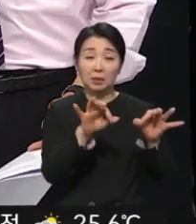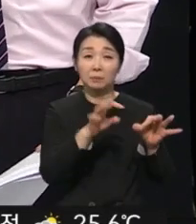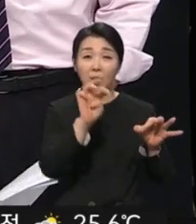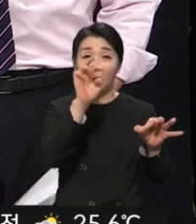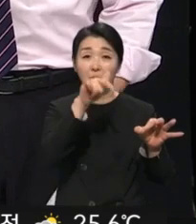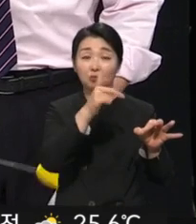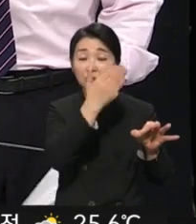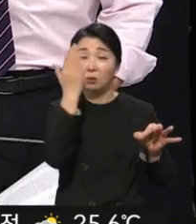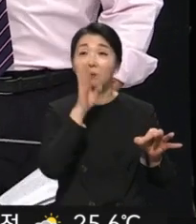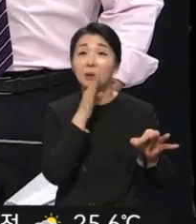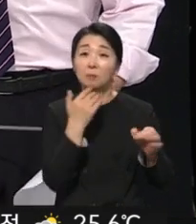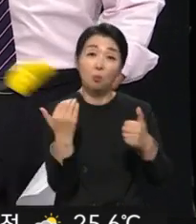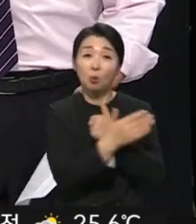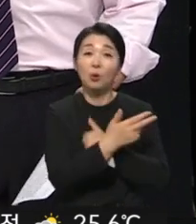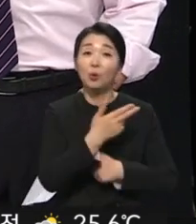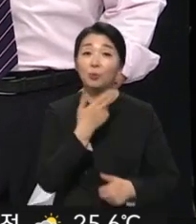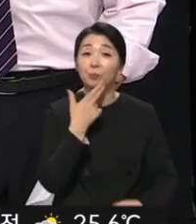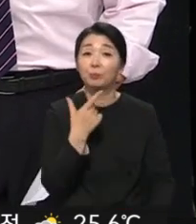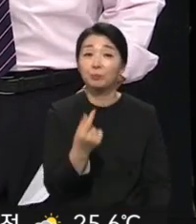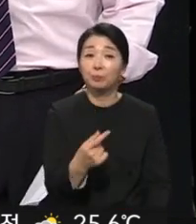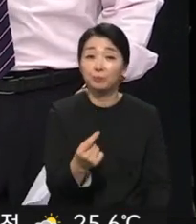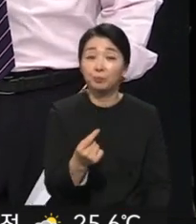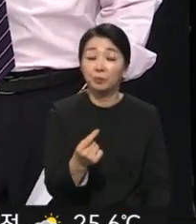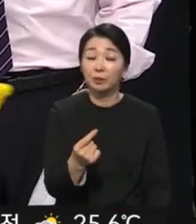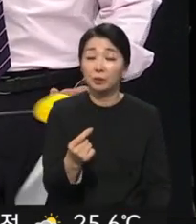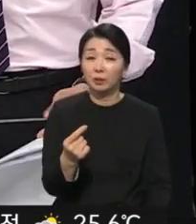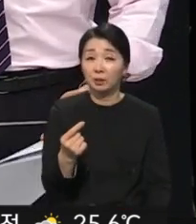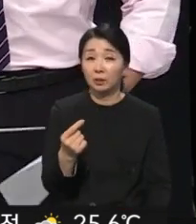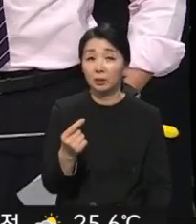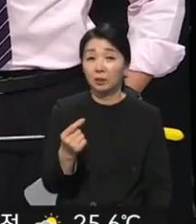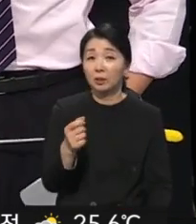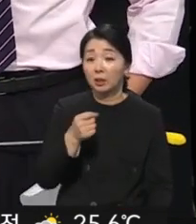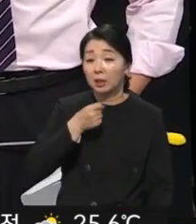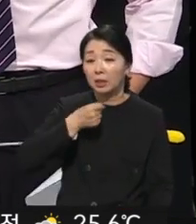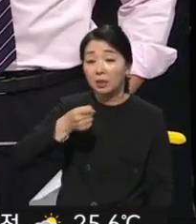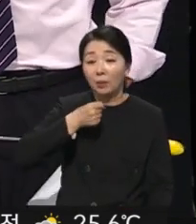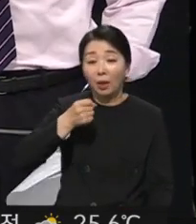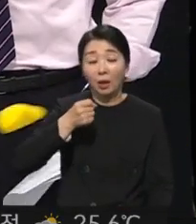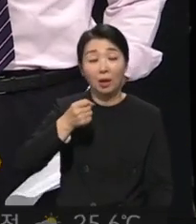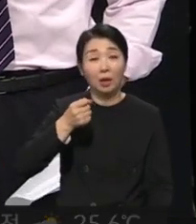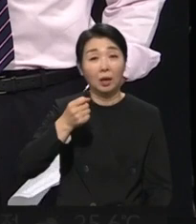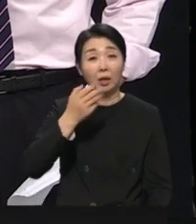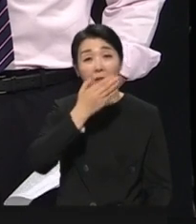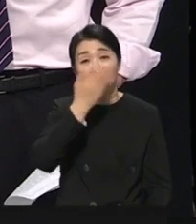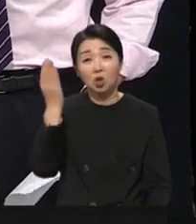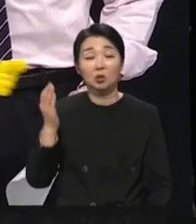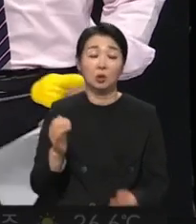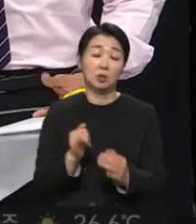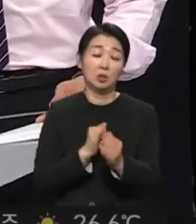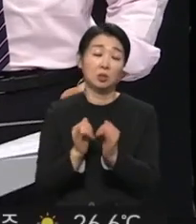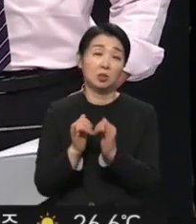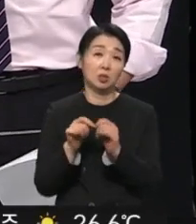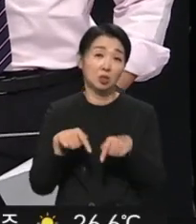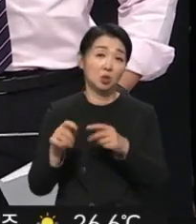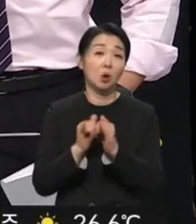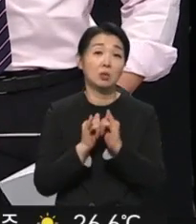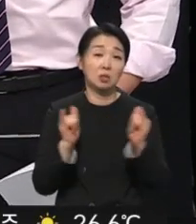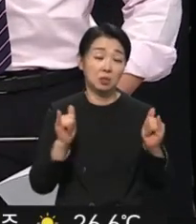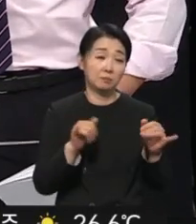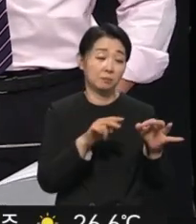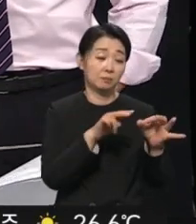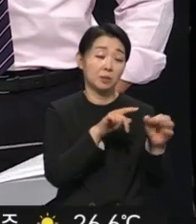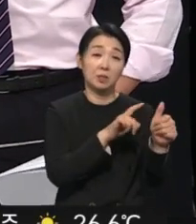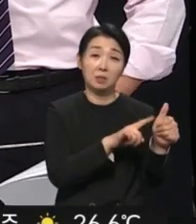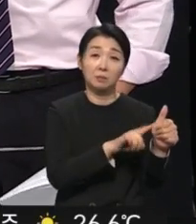않았다는 취지의 발언이었는데요. 이 기자회견을 한 청년 정치인들도 김남국 의원처럼 자신의 행동에 대한 정치적 책임을 져야